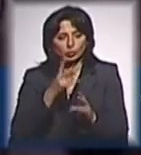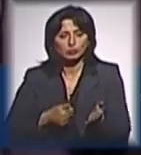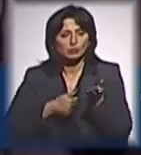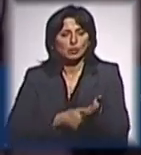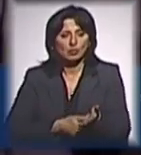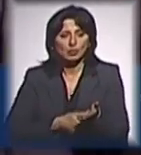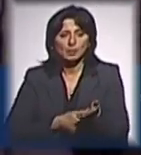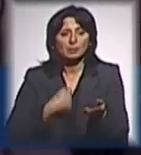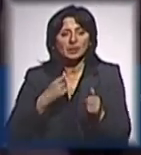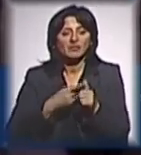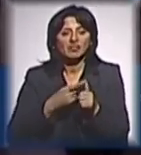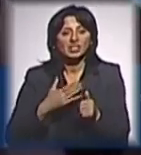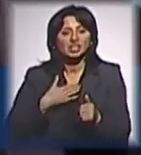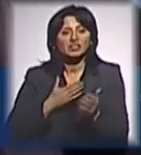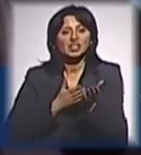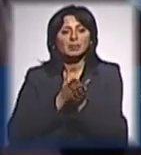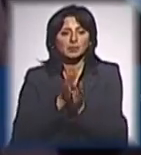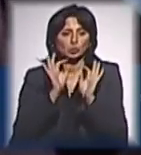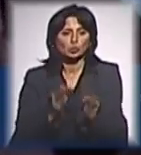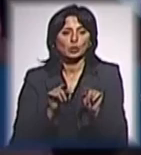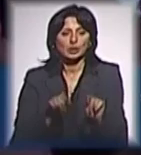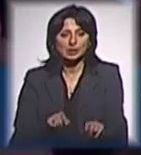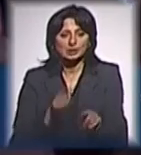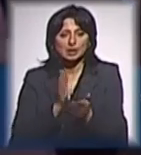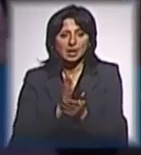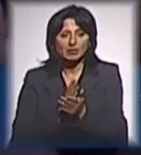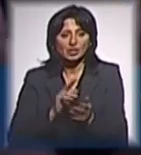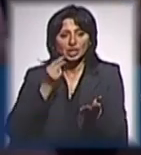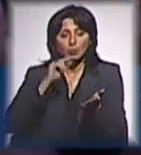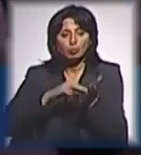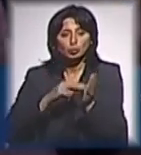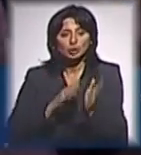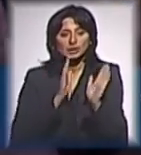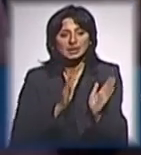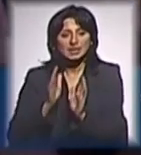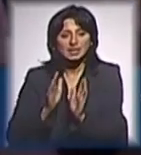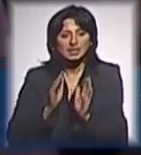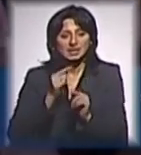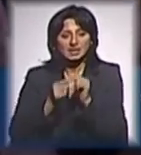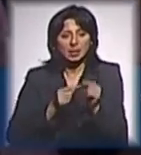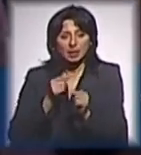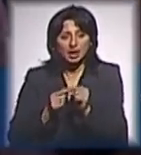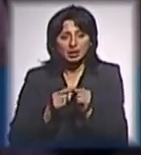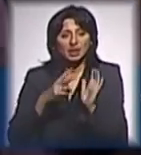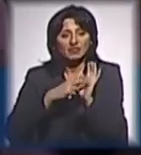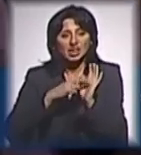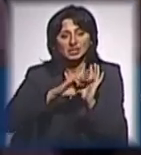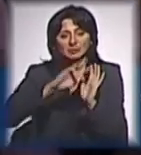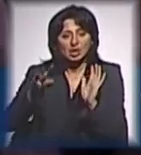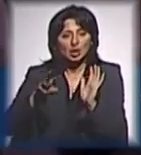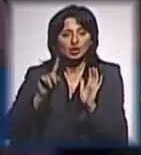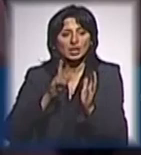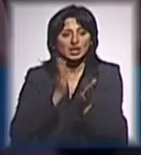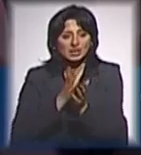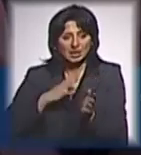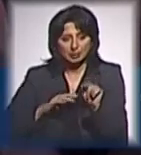აქედან გამომდინარე მე ვთვლი, რომ ჩვენი მიზანი სწორედ ეს უნდა იყოს. საბიუჯეტო წესრიგის დამყარებით ის 800 მილიონი, რაც